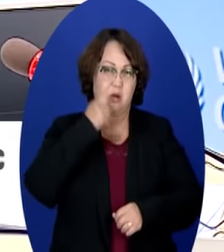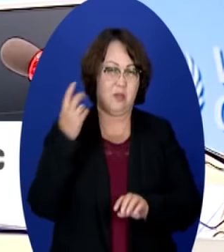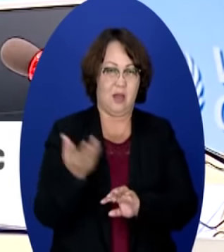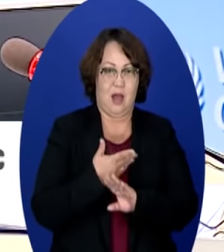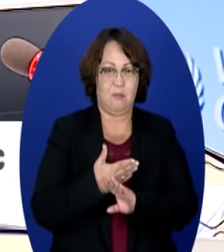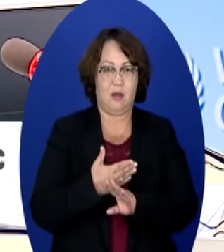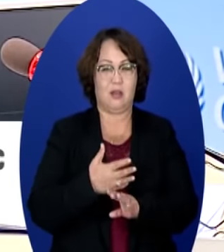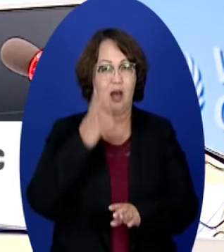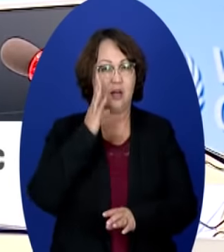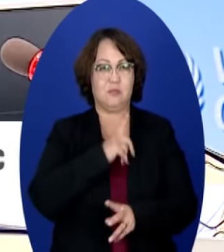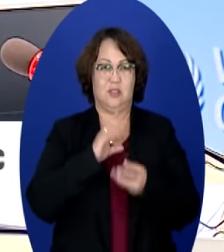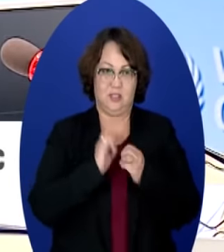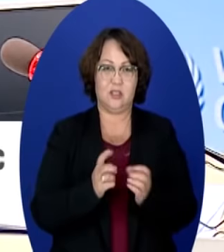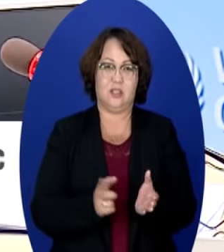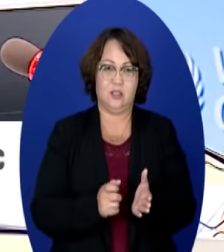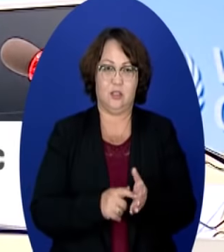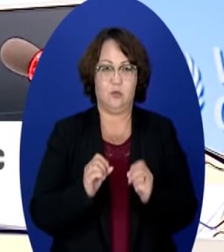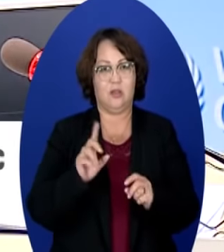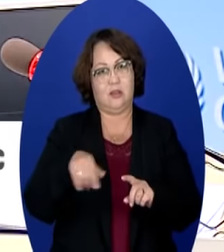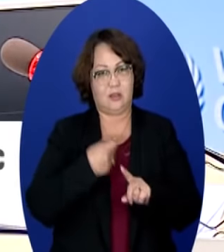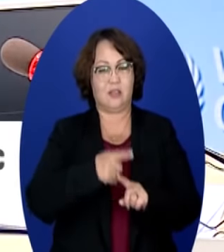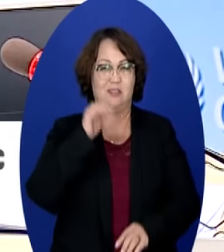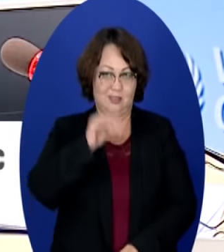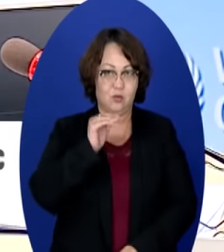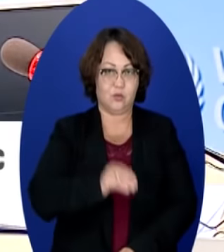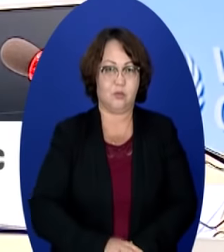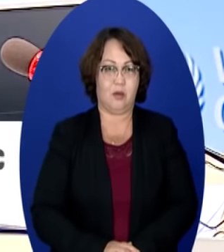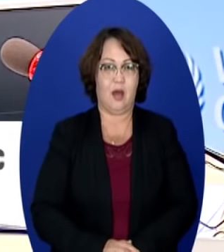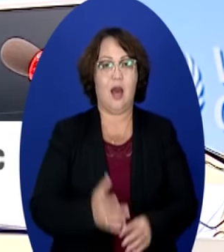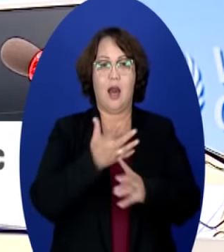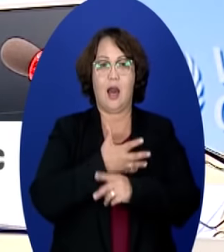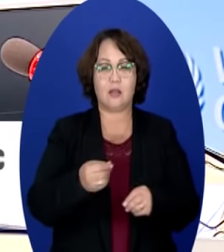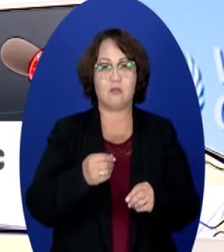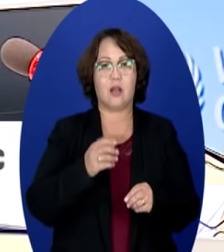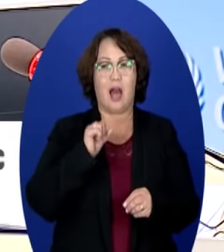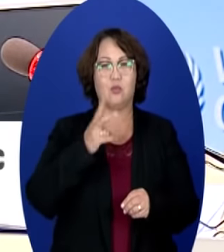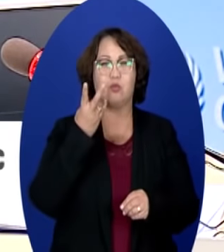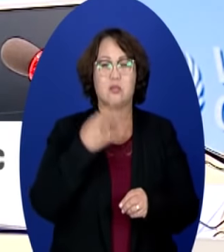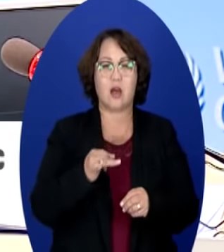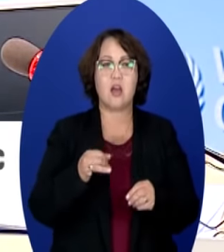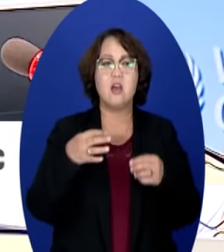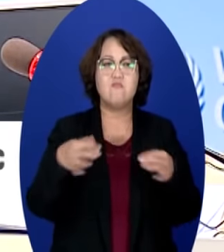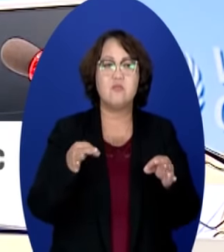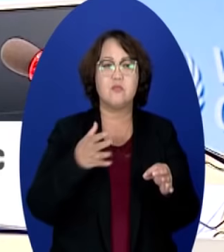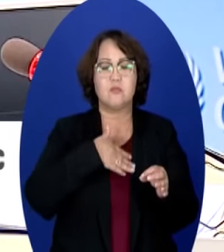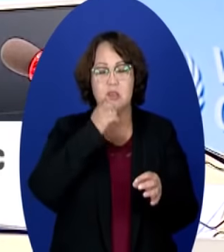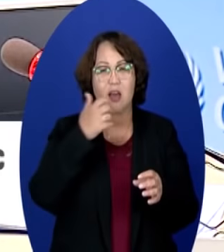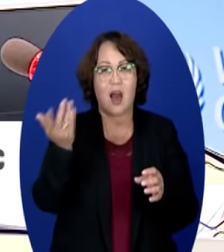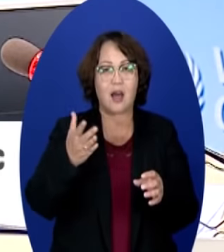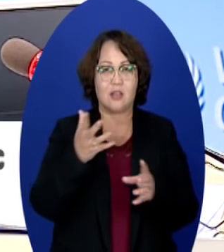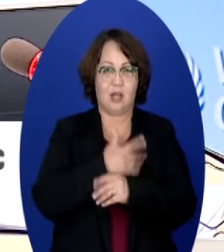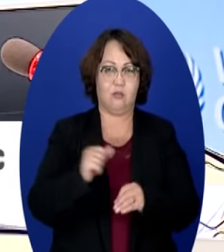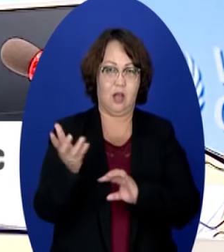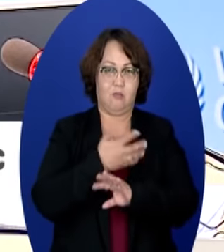насыг хамгаалах арга хэмжээнүүдийг авах ёстойг дахин сануулж байна. За, мөн халдварын одоо эрсдэлтэй бүлэгт багтаж байгаа хүмүүс халдвар хамгааллын